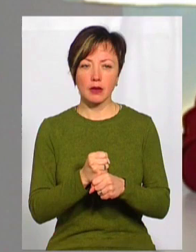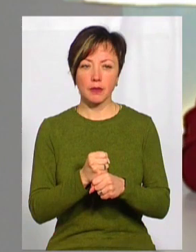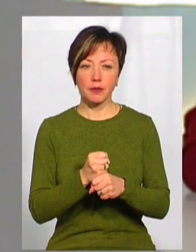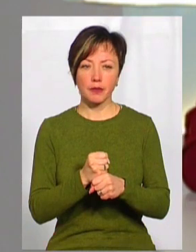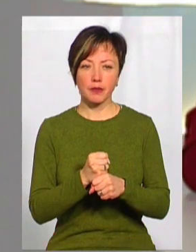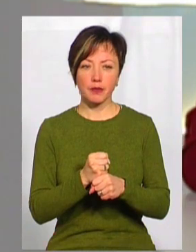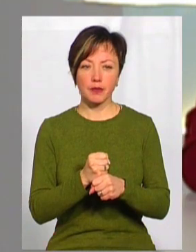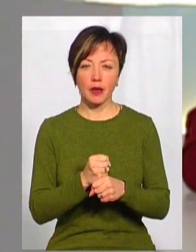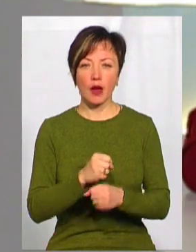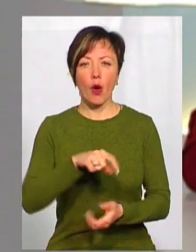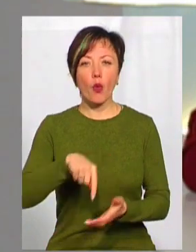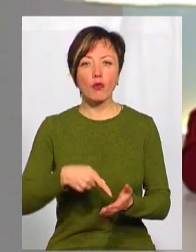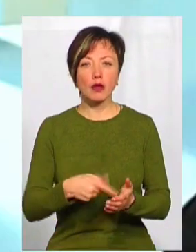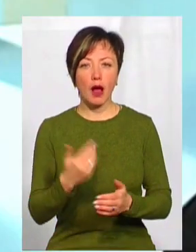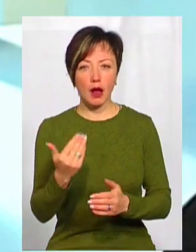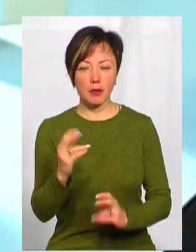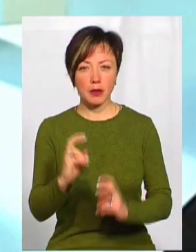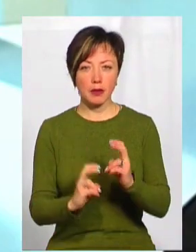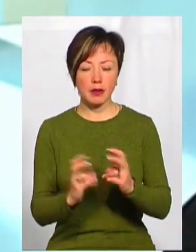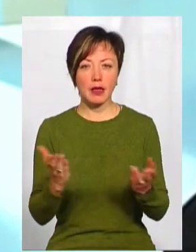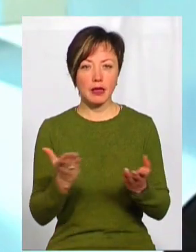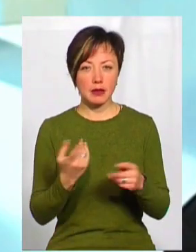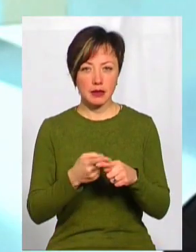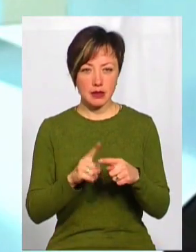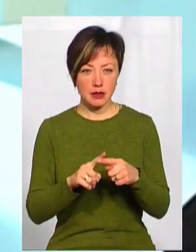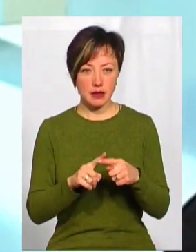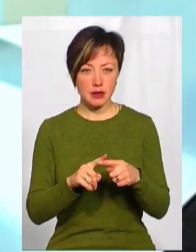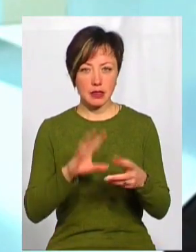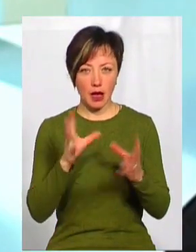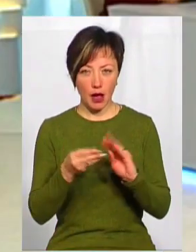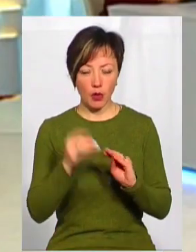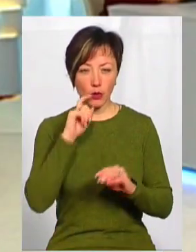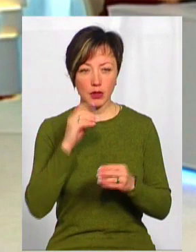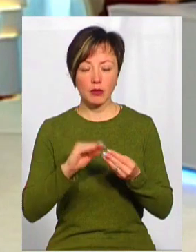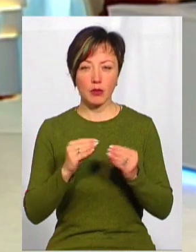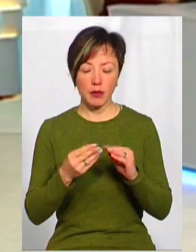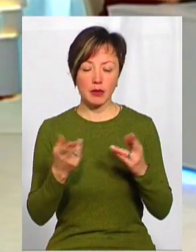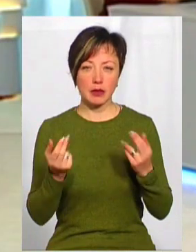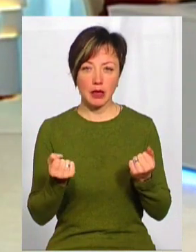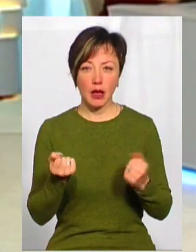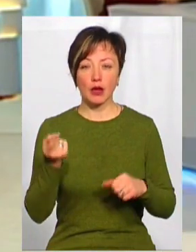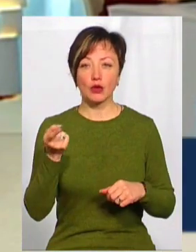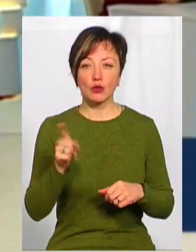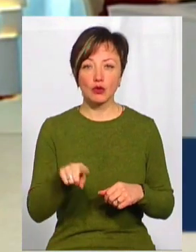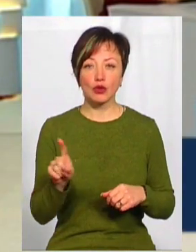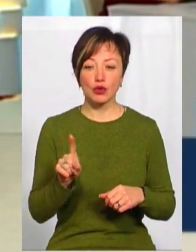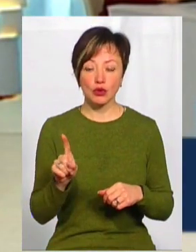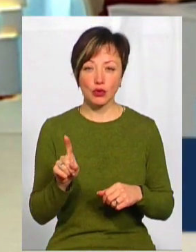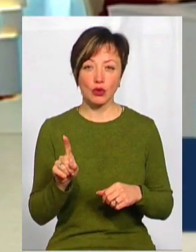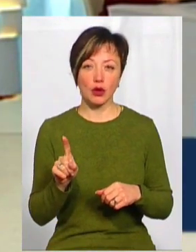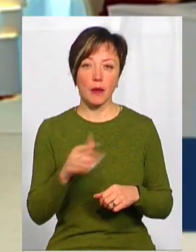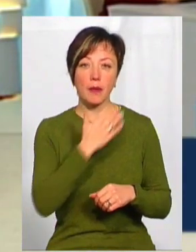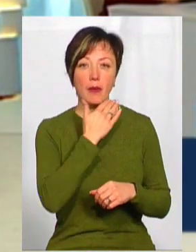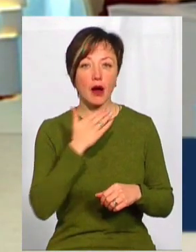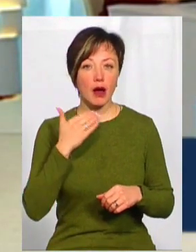на комунальних цих підприємствах? Дійсно, це загальноукраїнська проблема? Так, це загальноукраїнська проблема, тому